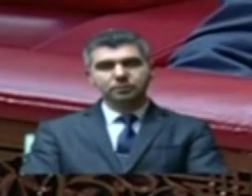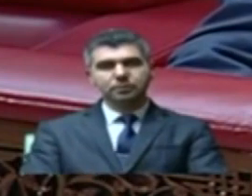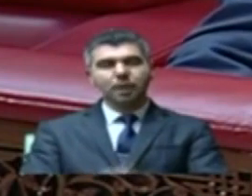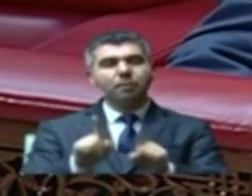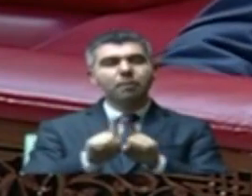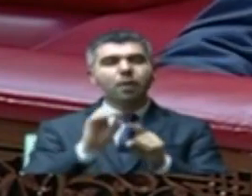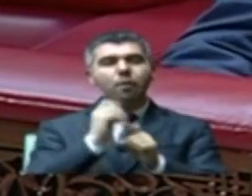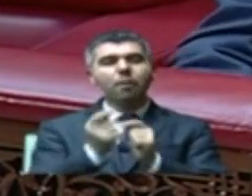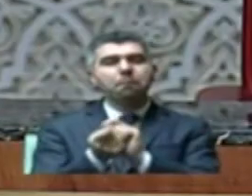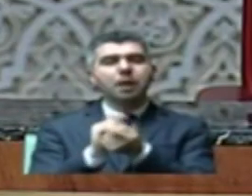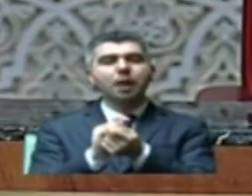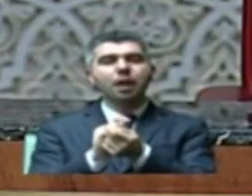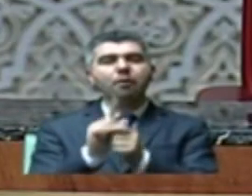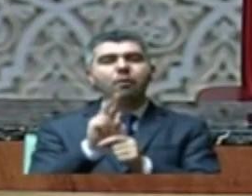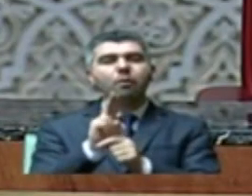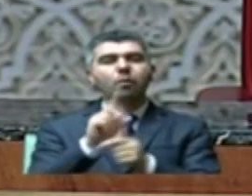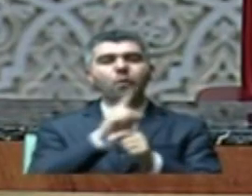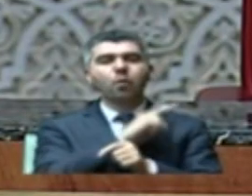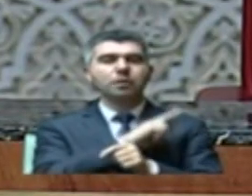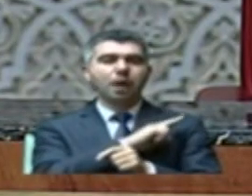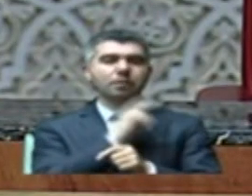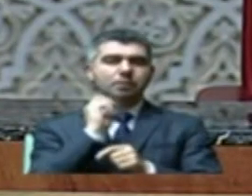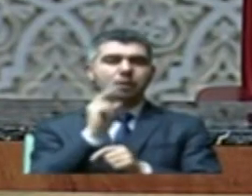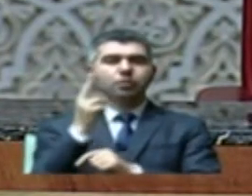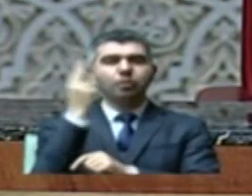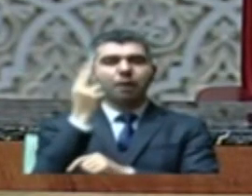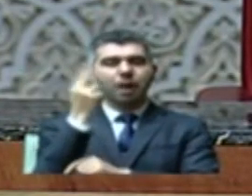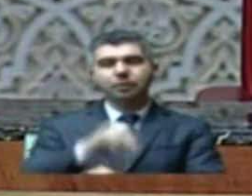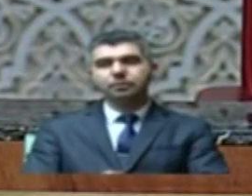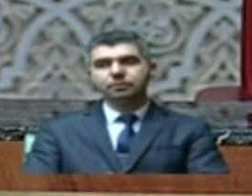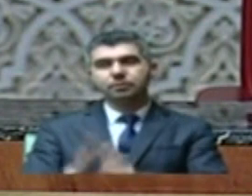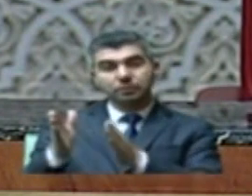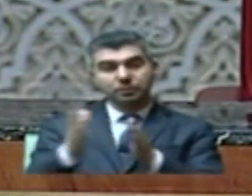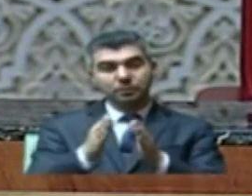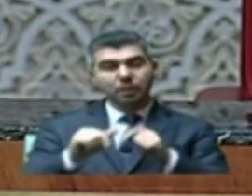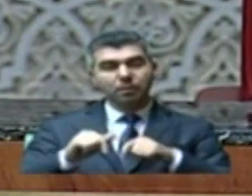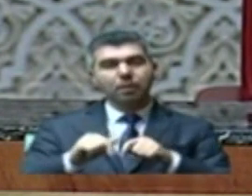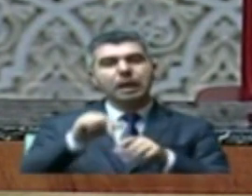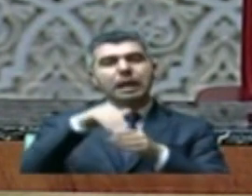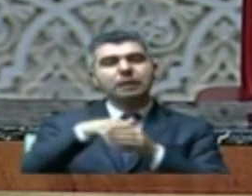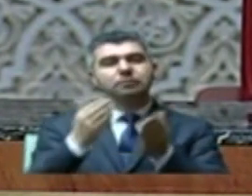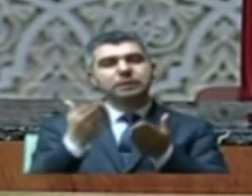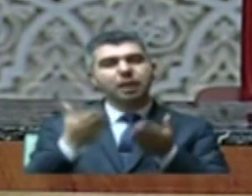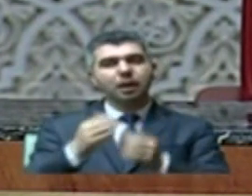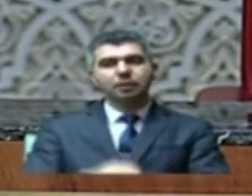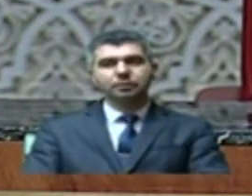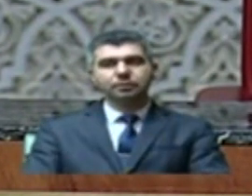انتقال أساتذة الجامعيين. الكلمة لأحد السادة المستشارين من فريق الاستقلالي للوحدة والتعادلية لتقديم السؤال.